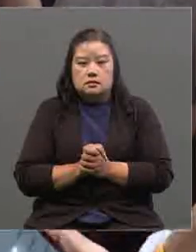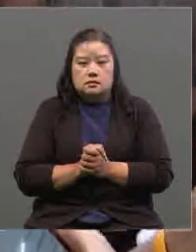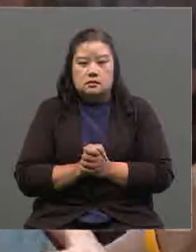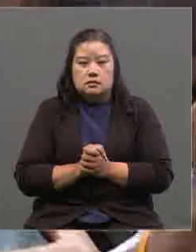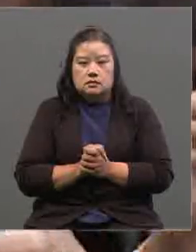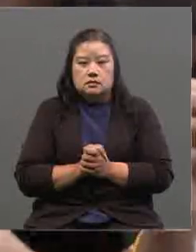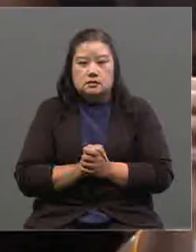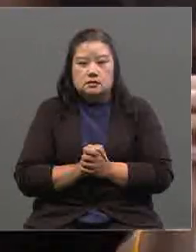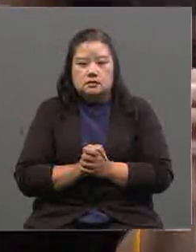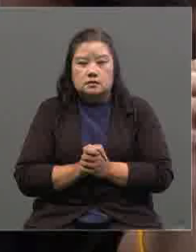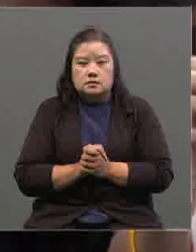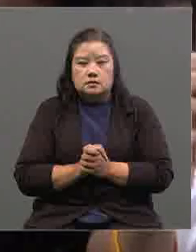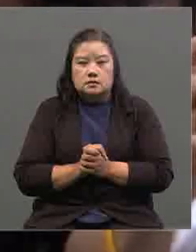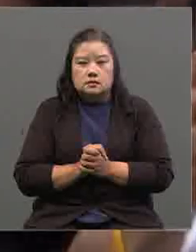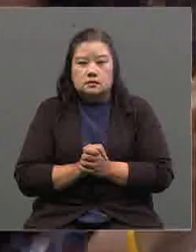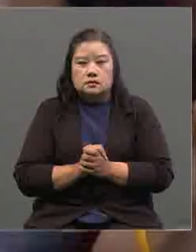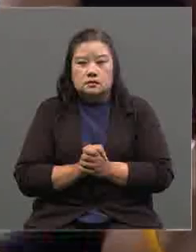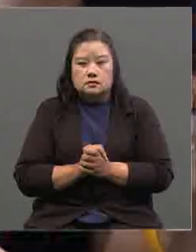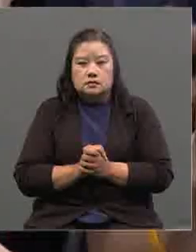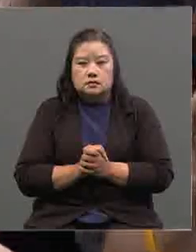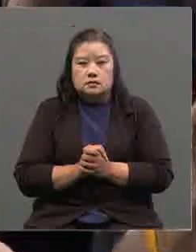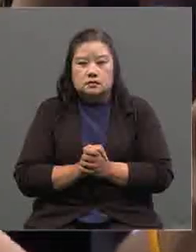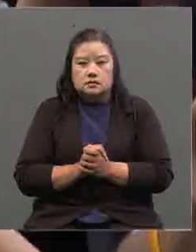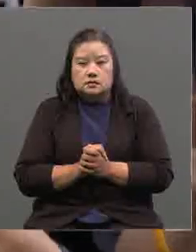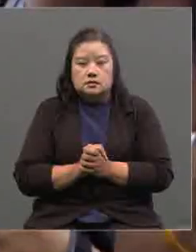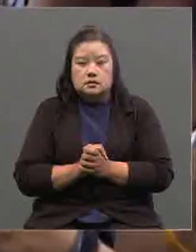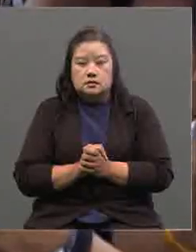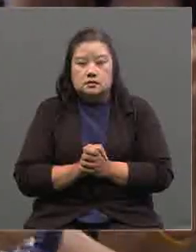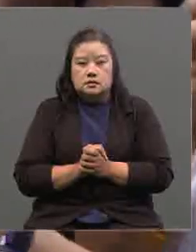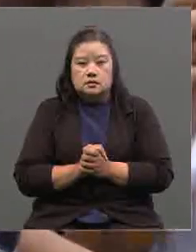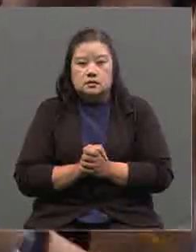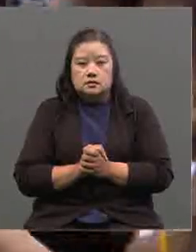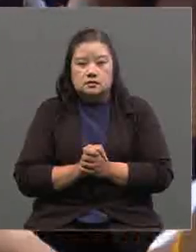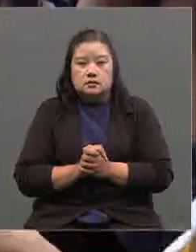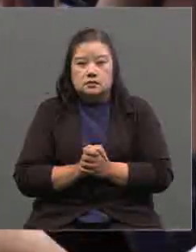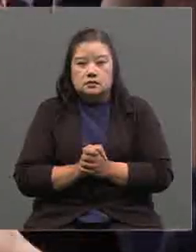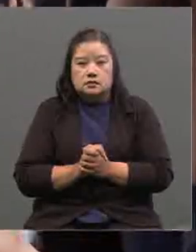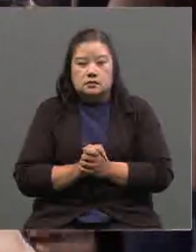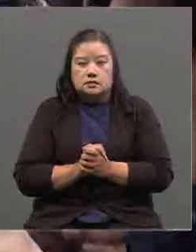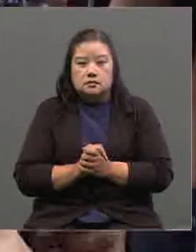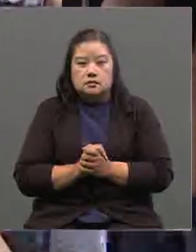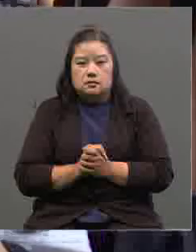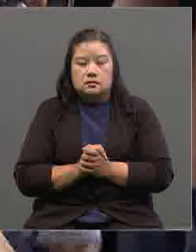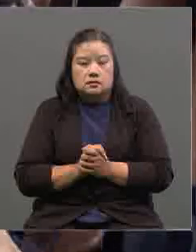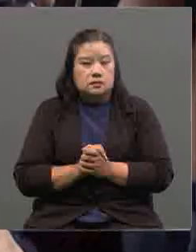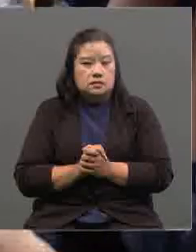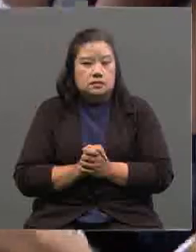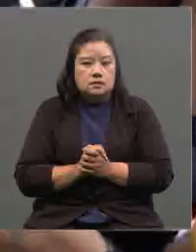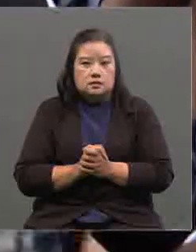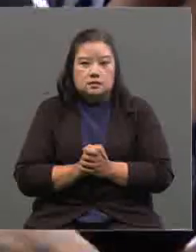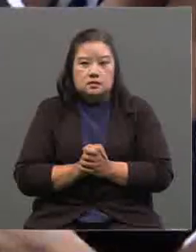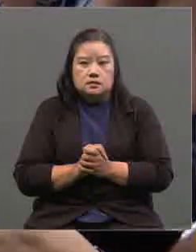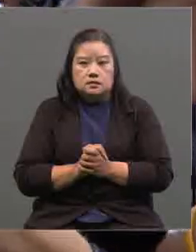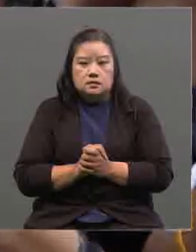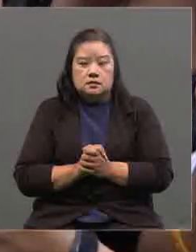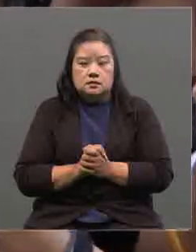ไม่ก็คงต้องมีการพูดอะไรบ้างนิดหน่อยไหมครับนะครับตามมาเดี๋ยวผมถามแผนกสื่อสารเขาดูนิดนึงก่อนนะครับแต่ยังไงก็ต้องแถลงครับออกมายังไ